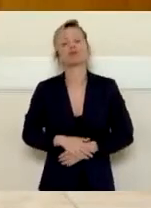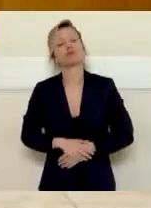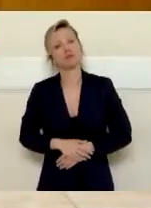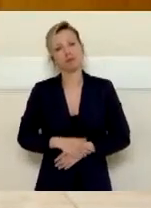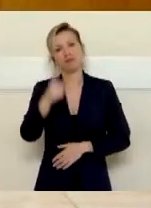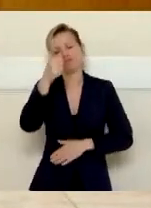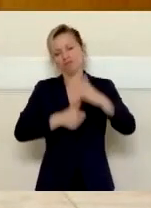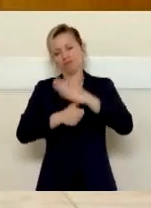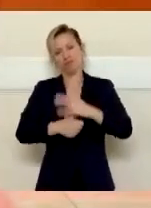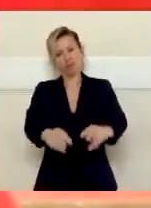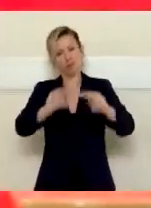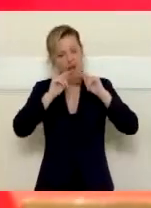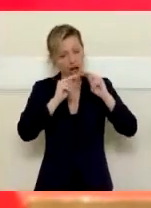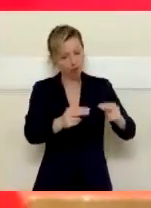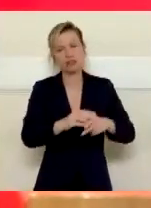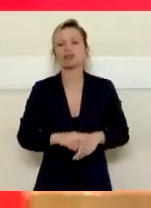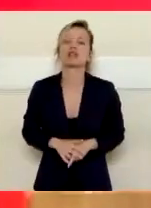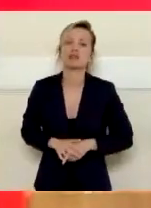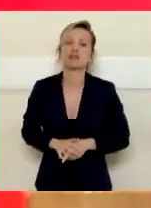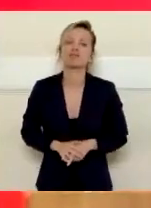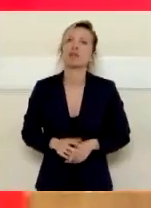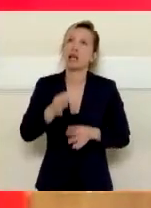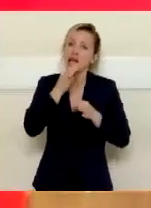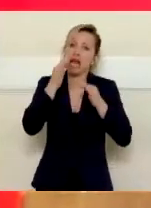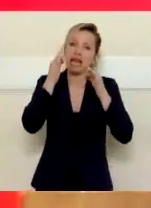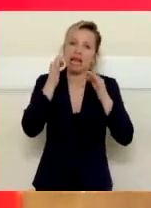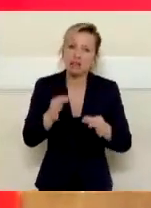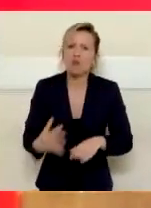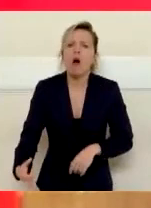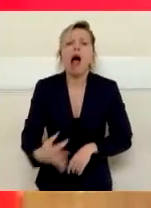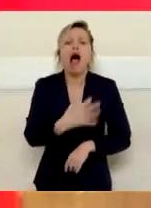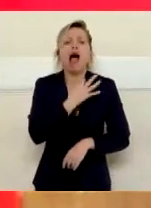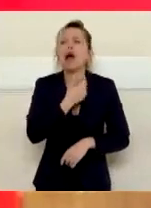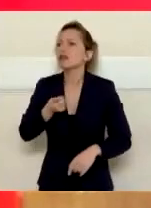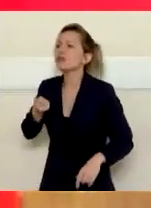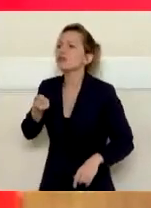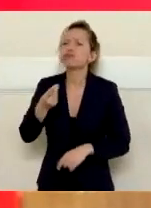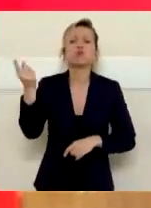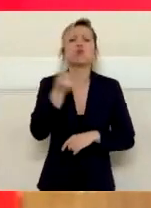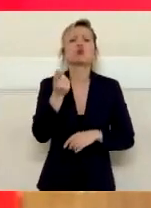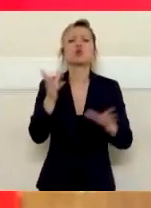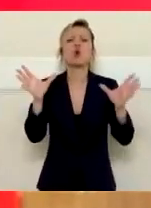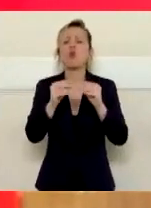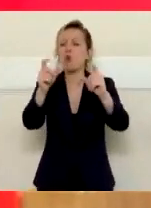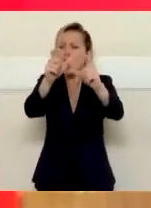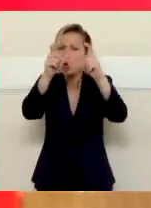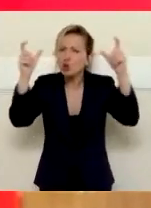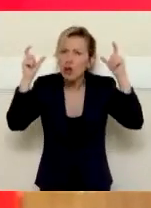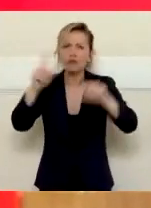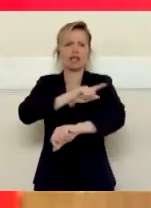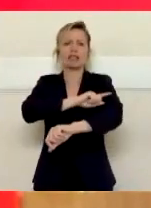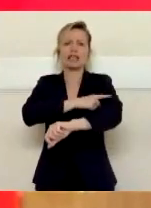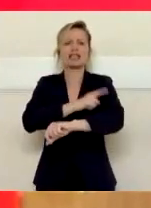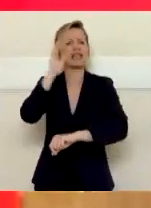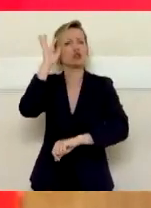Είναι προφανές ότι ο απαραίτητος αριθμός ιατρικού και νοσηλευτικού προσωπικού για να μπορέσει να σταθεί στα πόδια